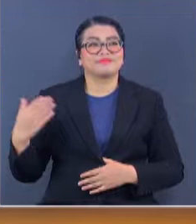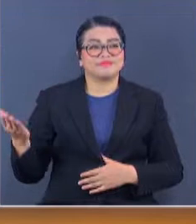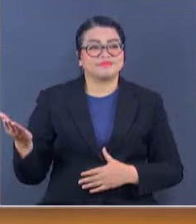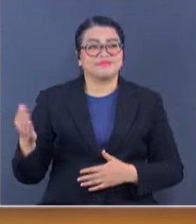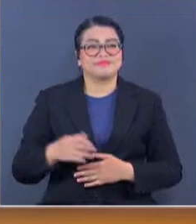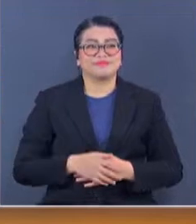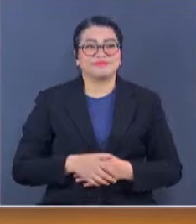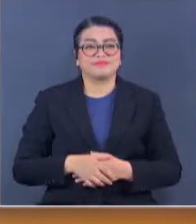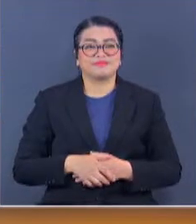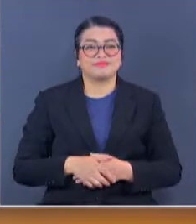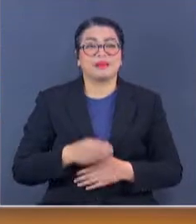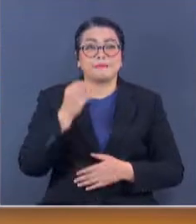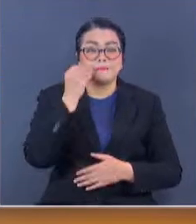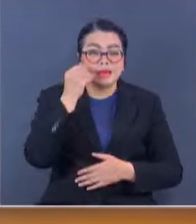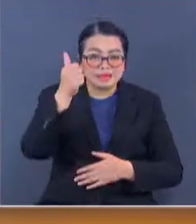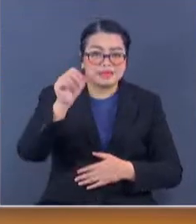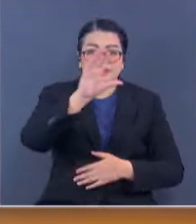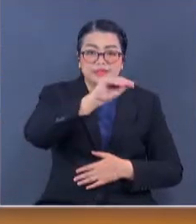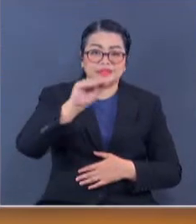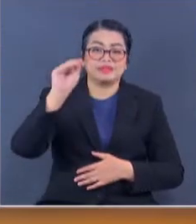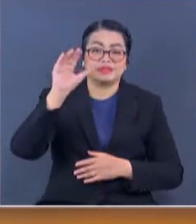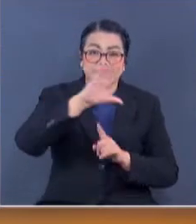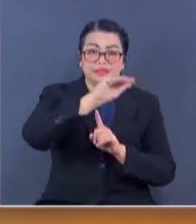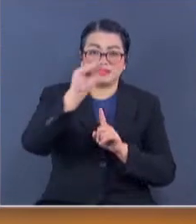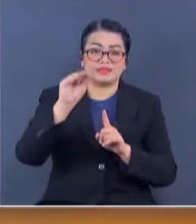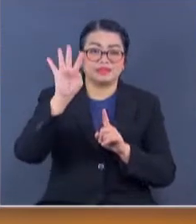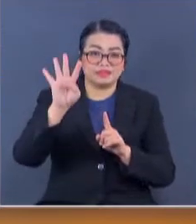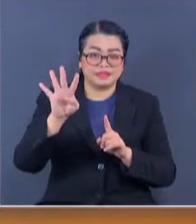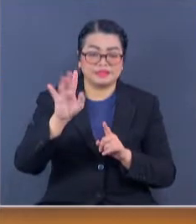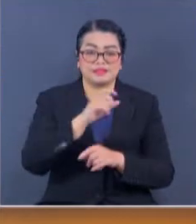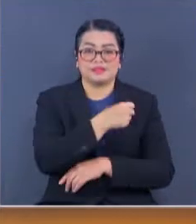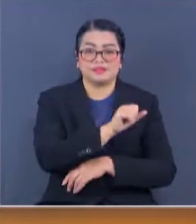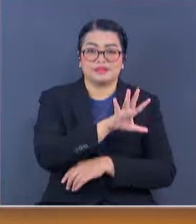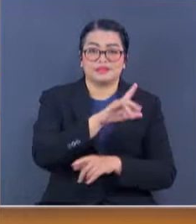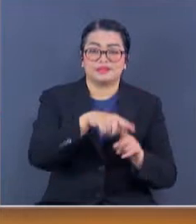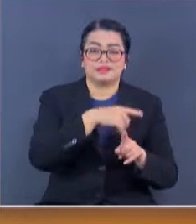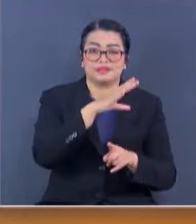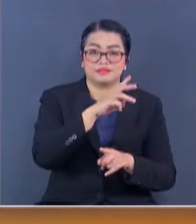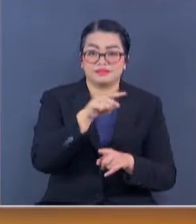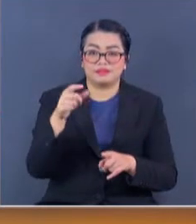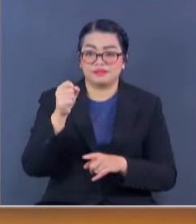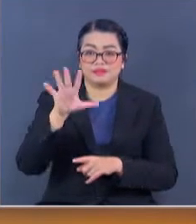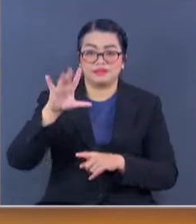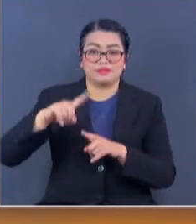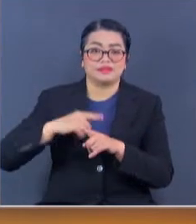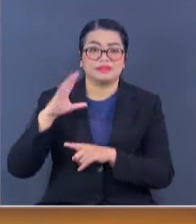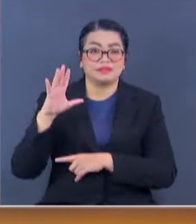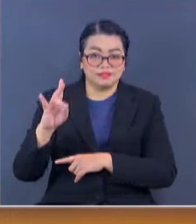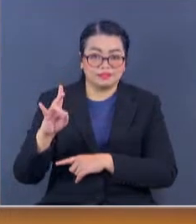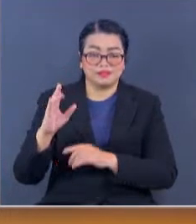โดยงานนี้ครับบ้านดี4ดาวบายแบมครับจัดขึ้นตั้งแต่15มิถุนายนถึง15กรกฎา